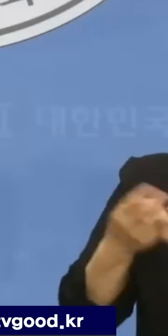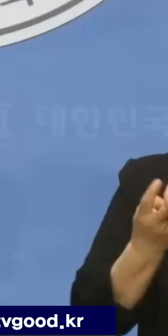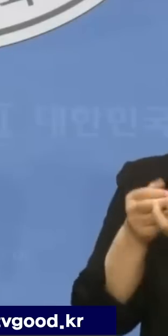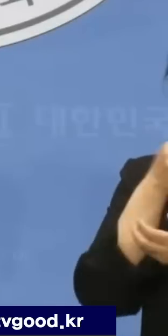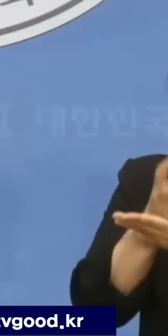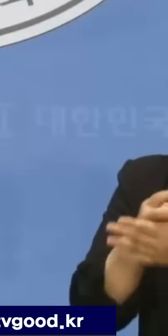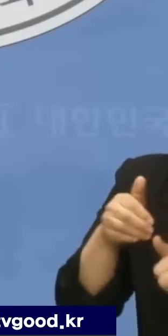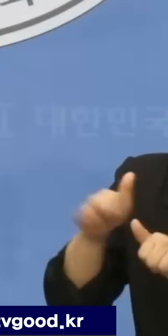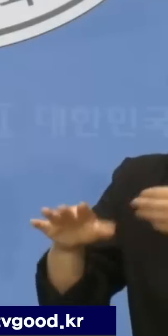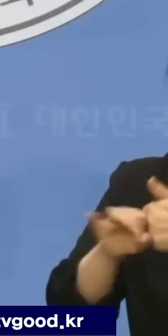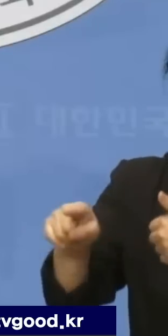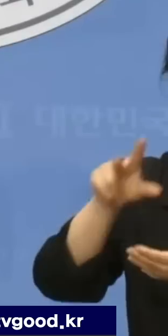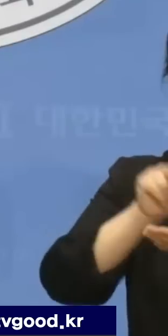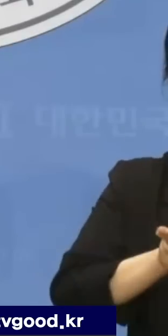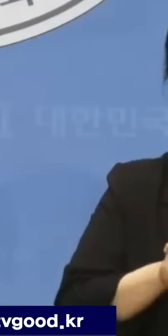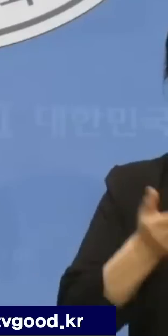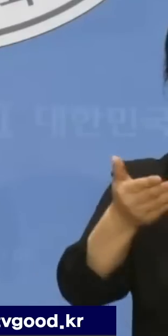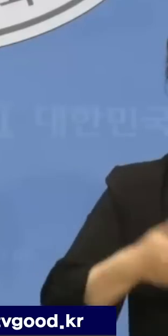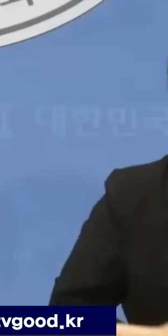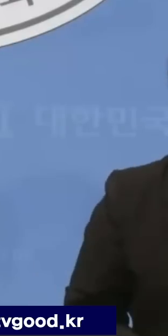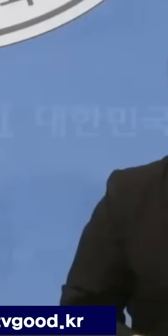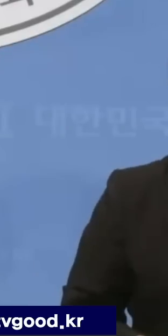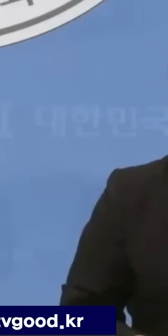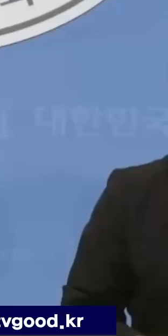직면하게 될 것임을 엄중 경고합니다